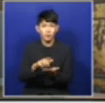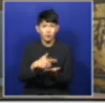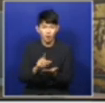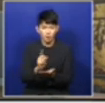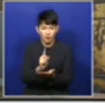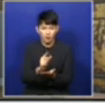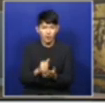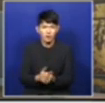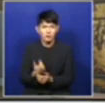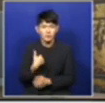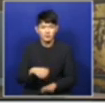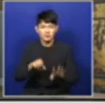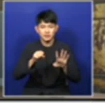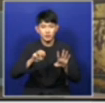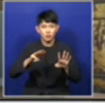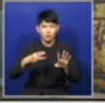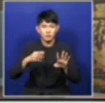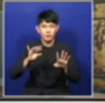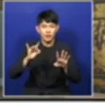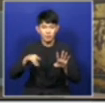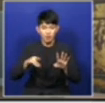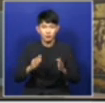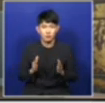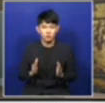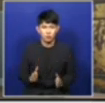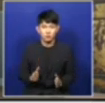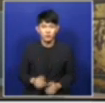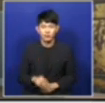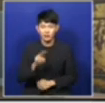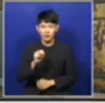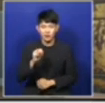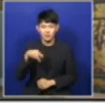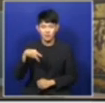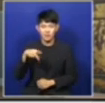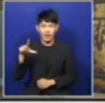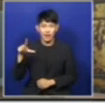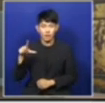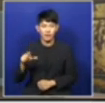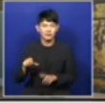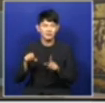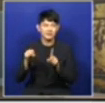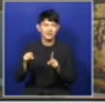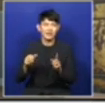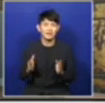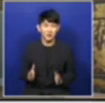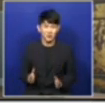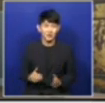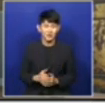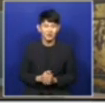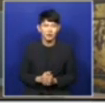ปแล้วว่ามี 468,000 รายนั้นเป็น NPL แสนรายสรุปแล้วมี SME ไ